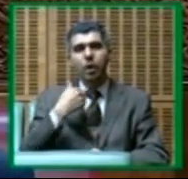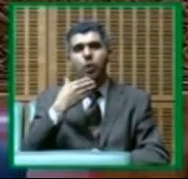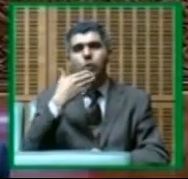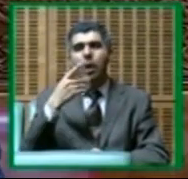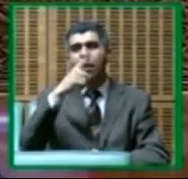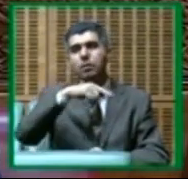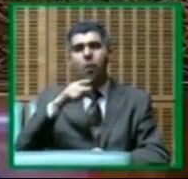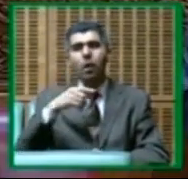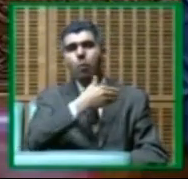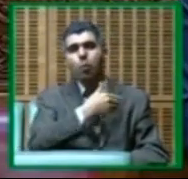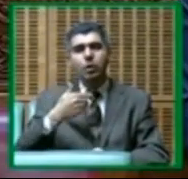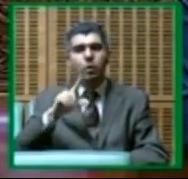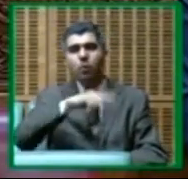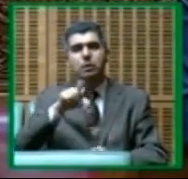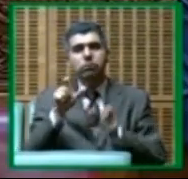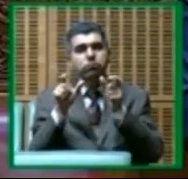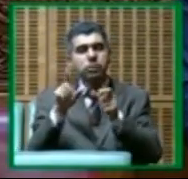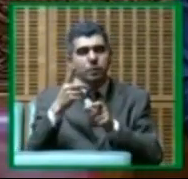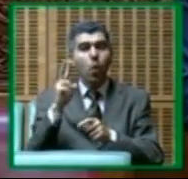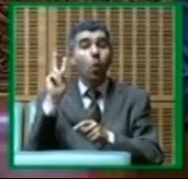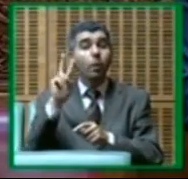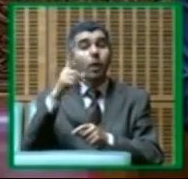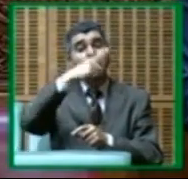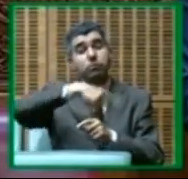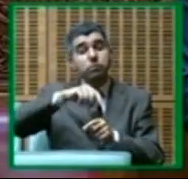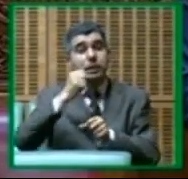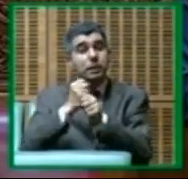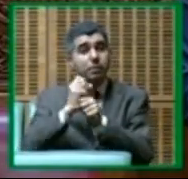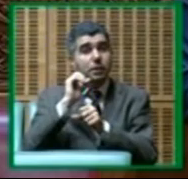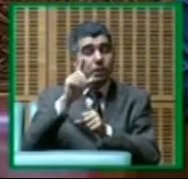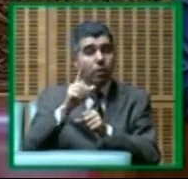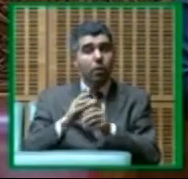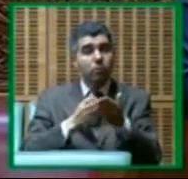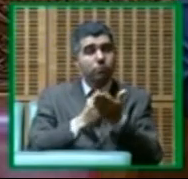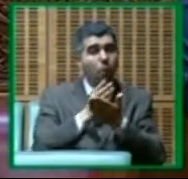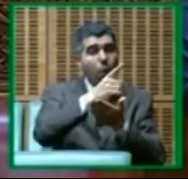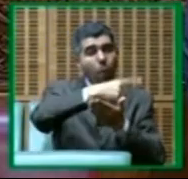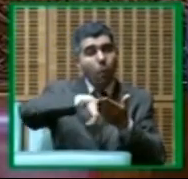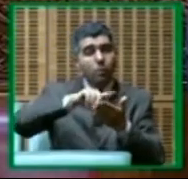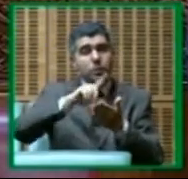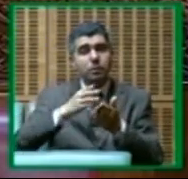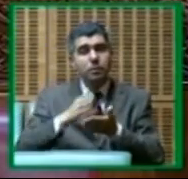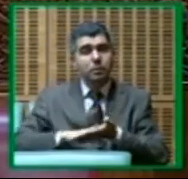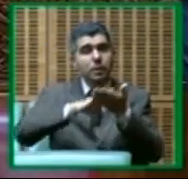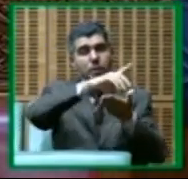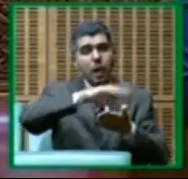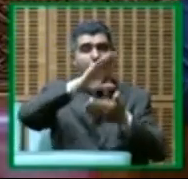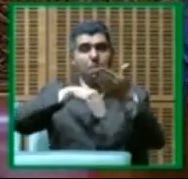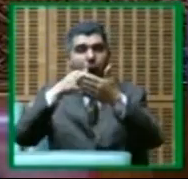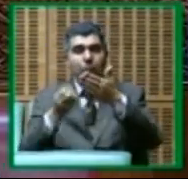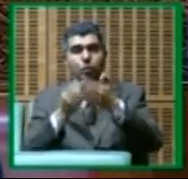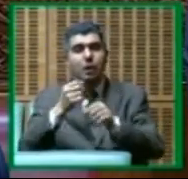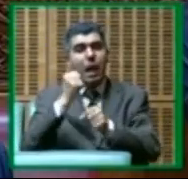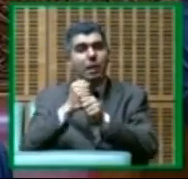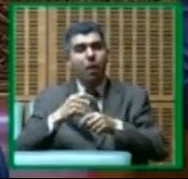المستشار على اهتمامه ببرنامج عطلة للجميع الذي يعد طبعا من البرامج والأنشطة الطموحة والعملاقة التي تنظمها الوزارة